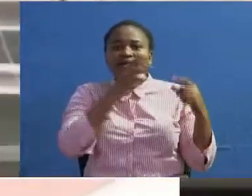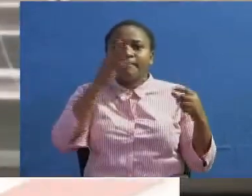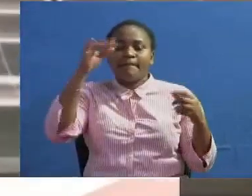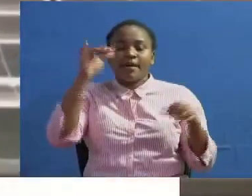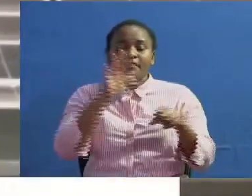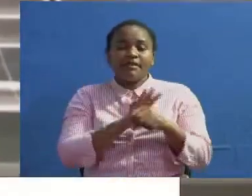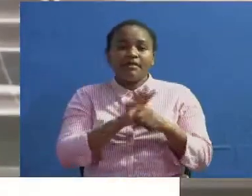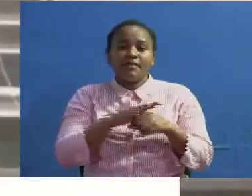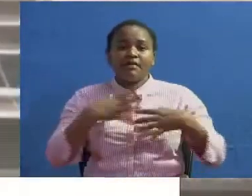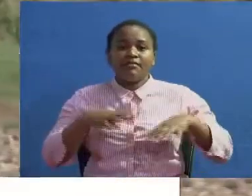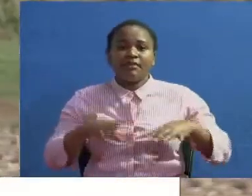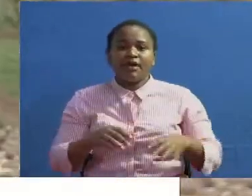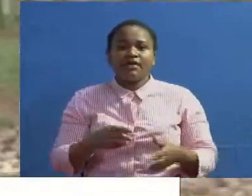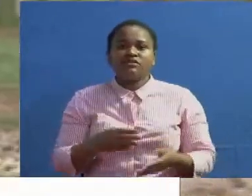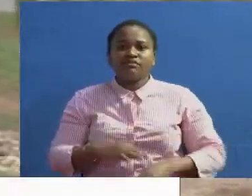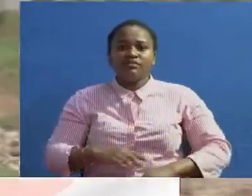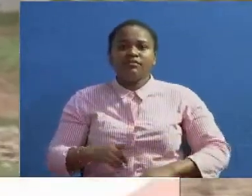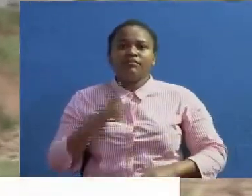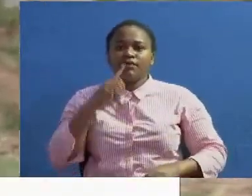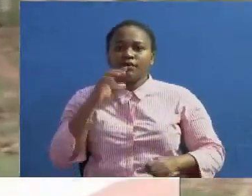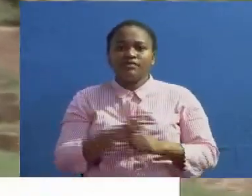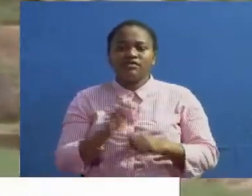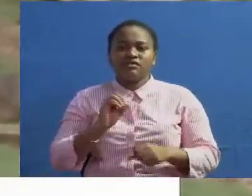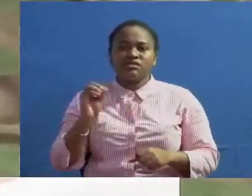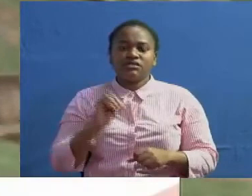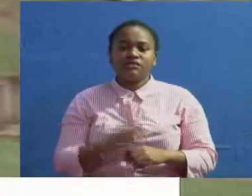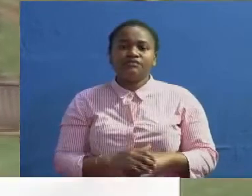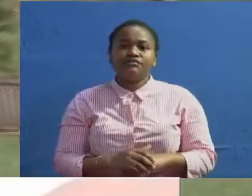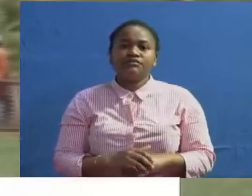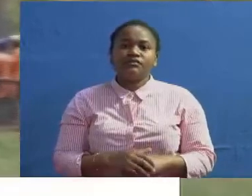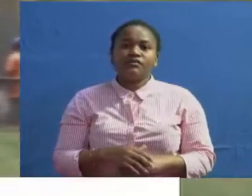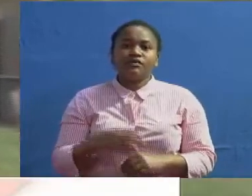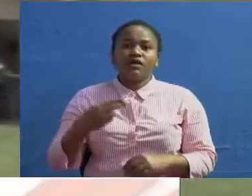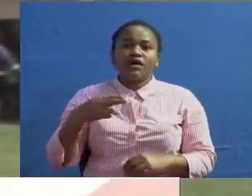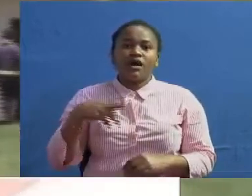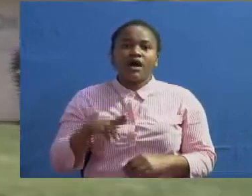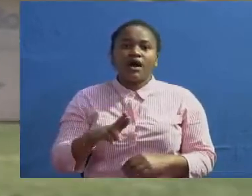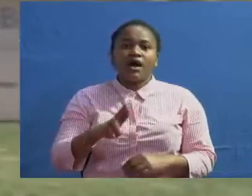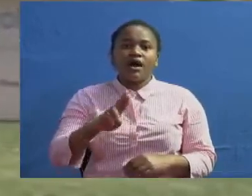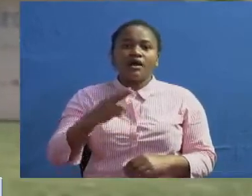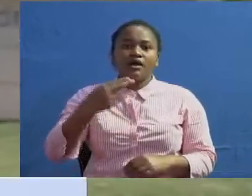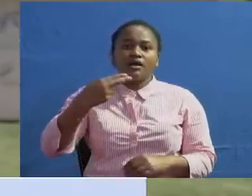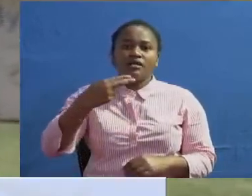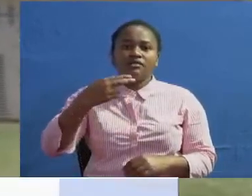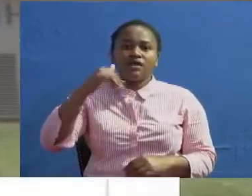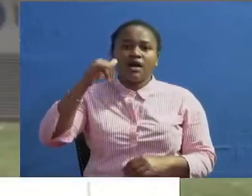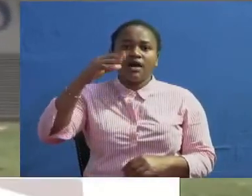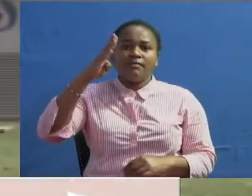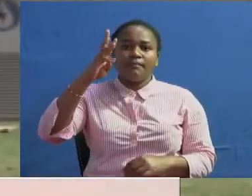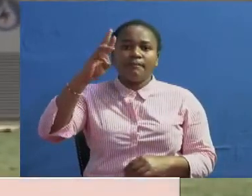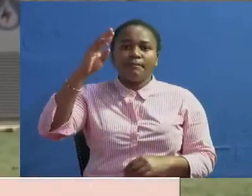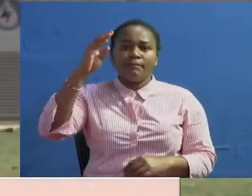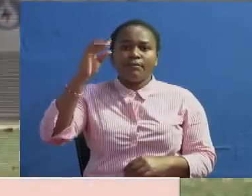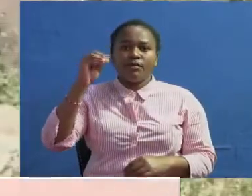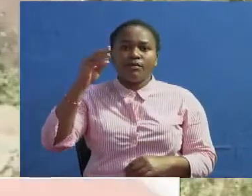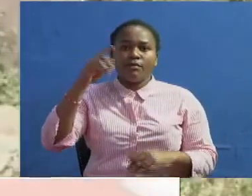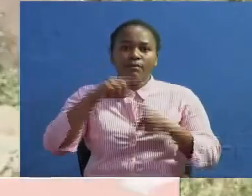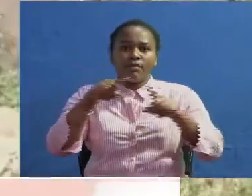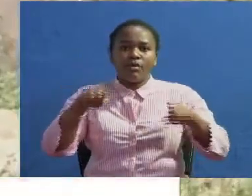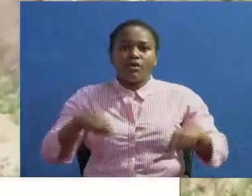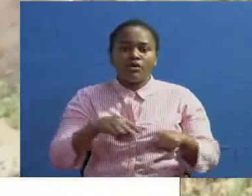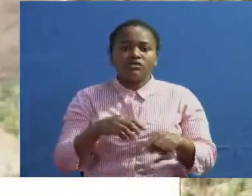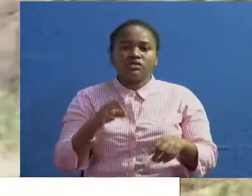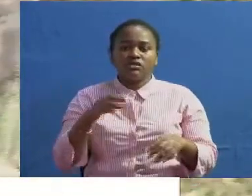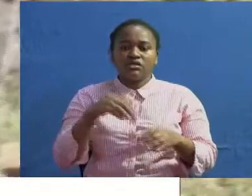kanda bado haijatimizwa. Hydrobox inadhaniwa kuwa mtambo pekee wa kuzalisha umeme katika eneo la kati mwa